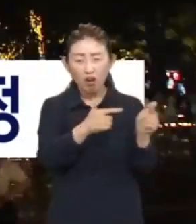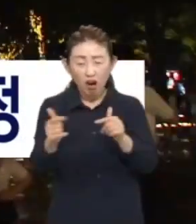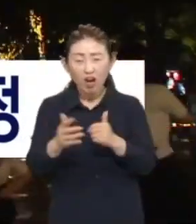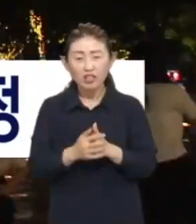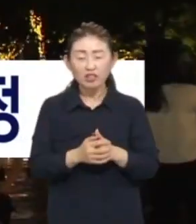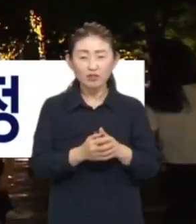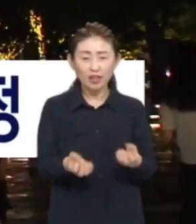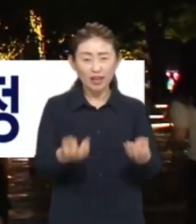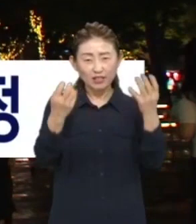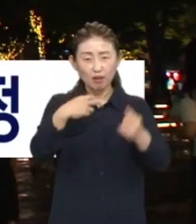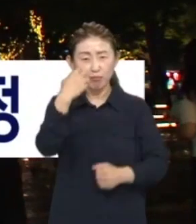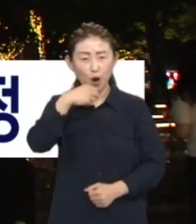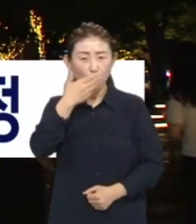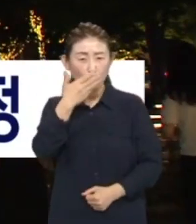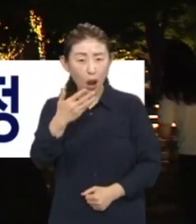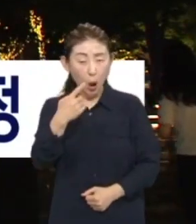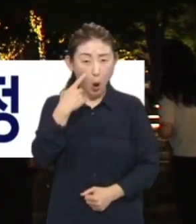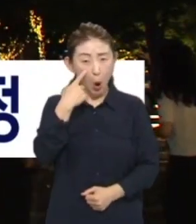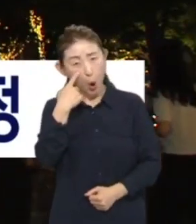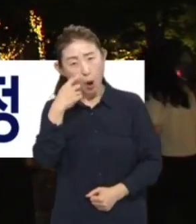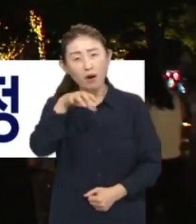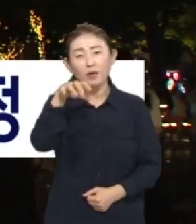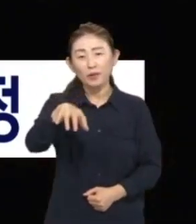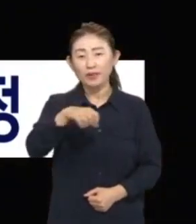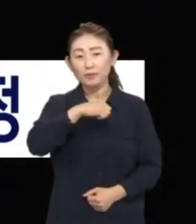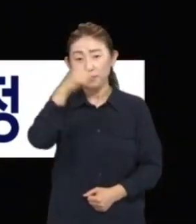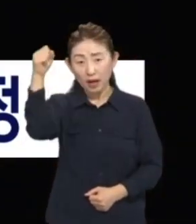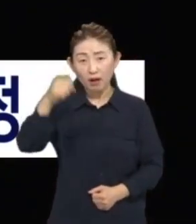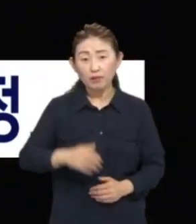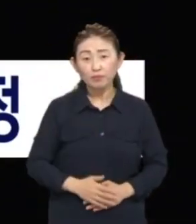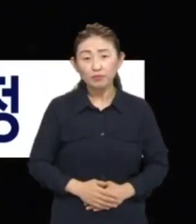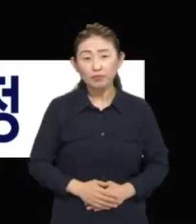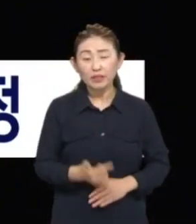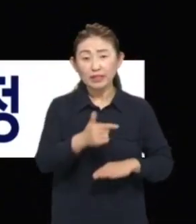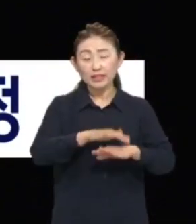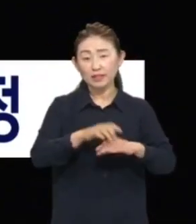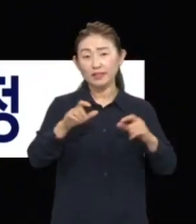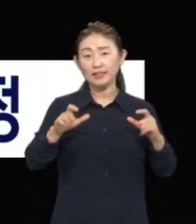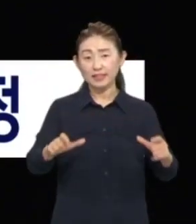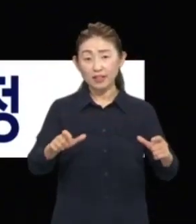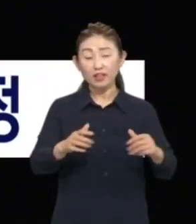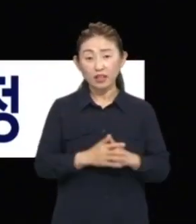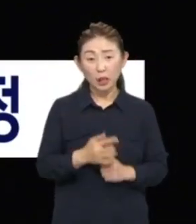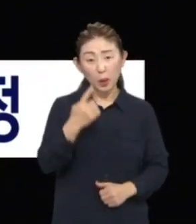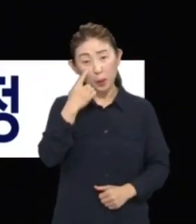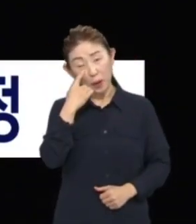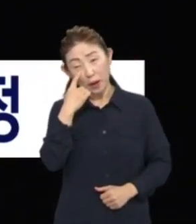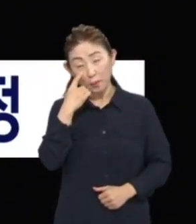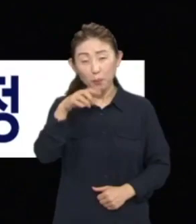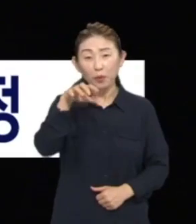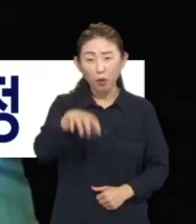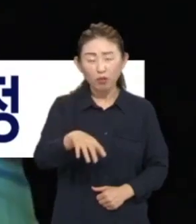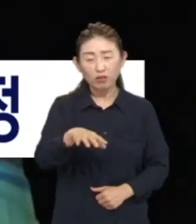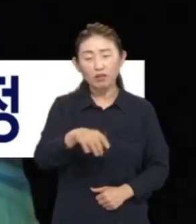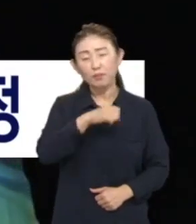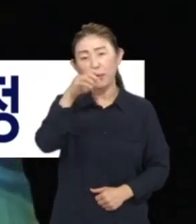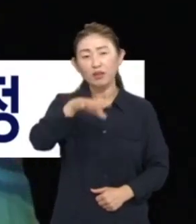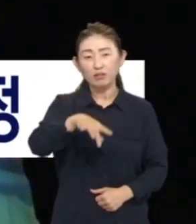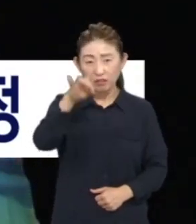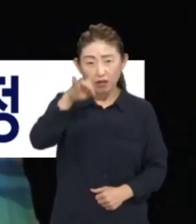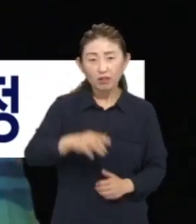마이스 명소를 뽑는 코리아 유니크 베뉴에 선정됐습니다. 대전에서 유니크 베뉴 선정은 이번이